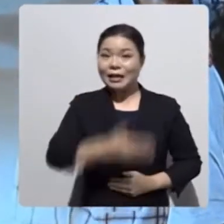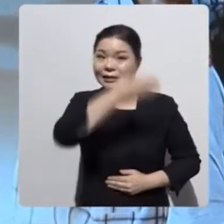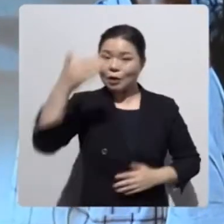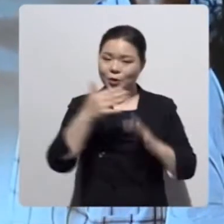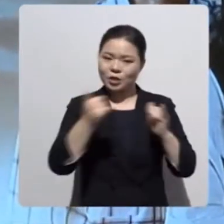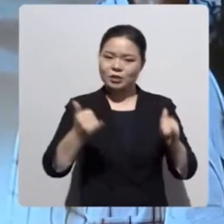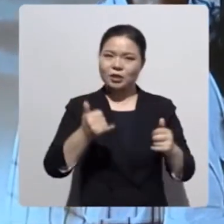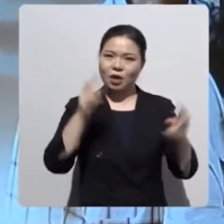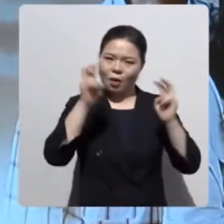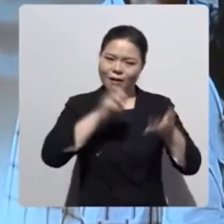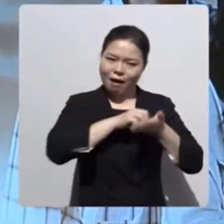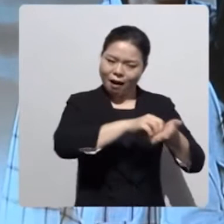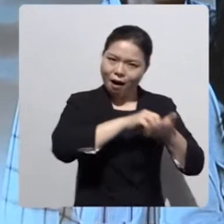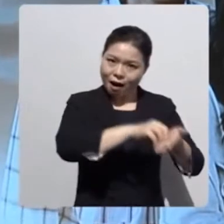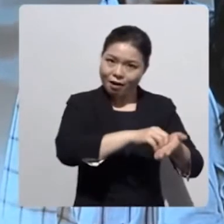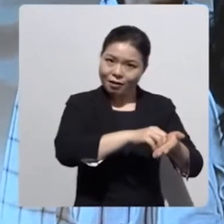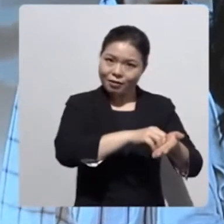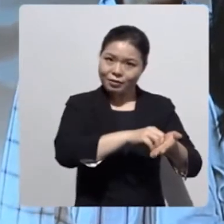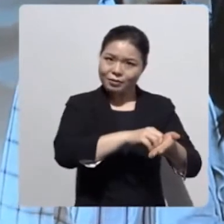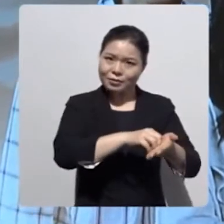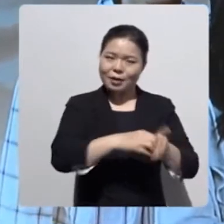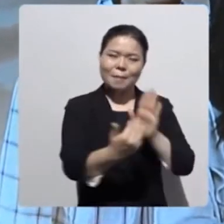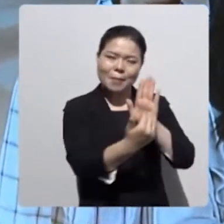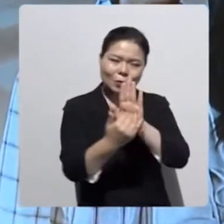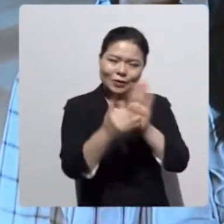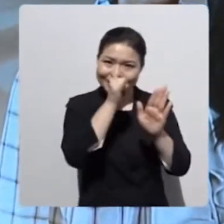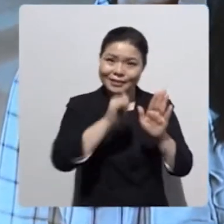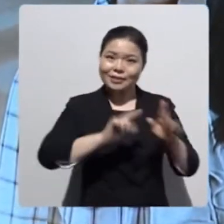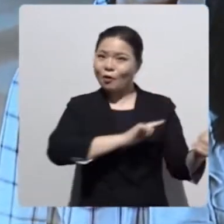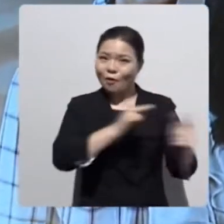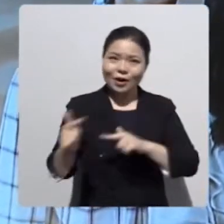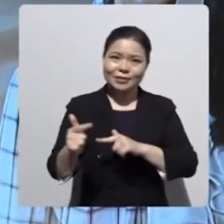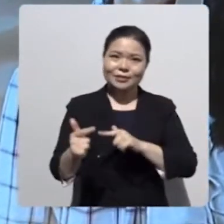청년들이 취업을 가로막고 있는 노조 중심의 기울어진 운동장을 바로 세워